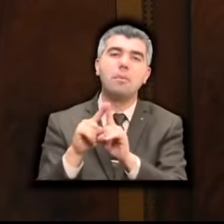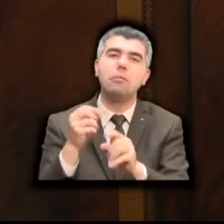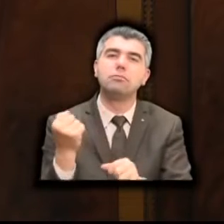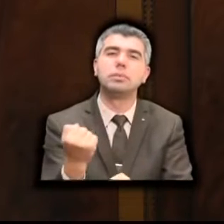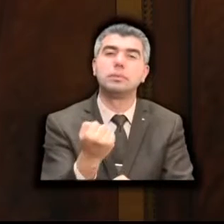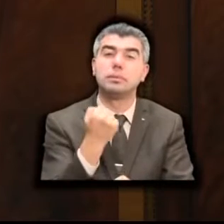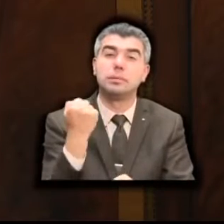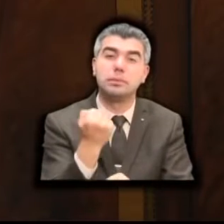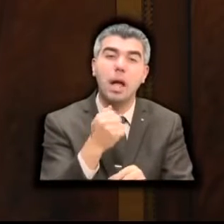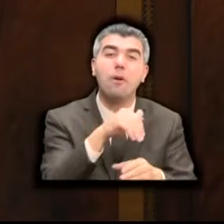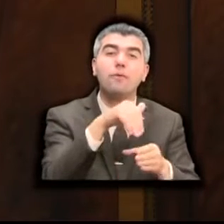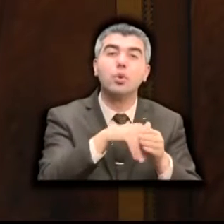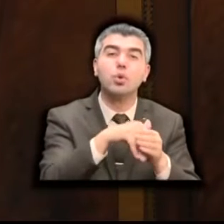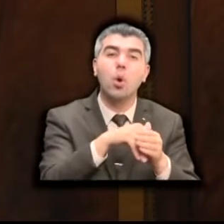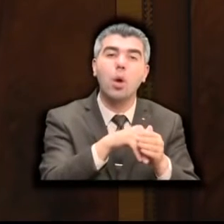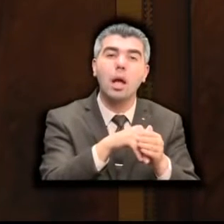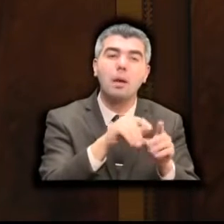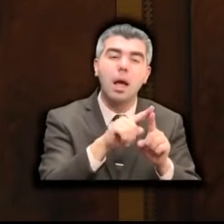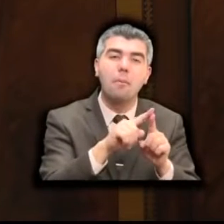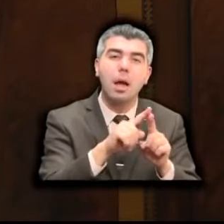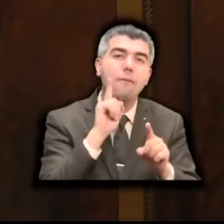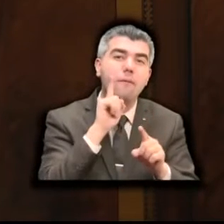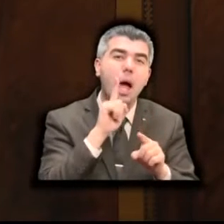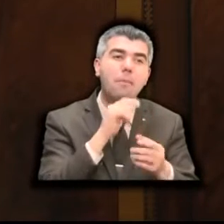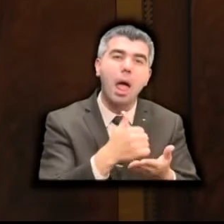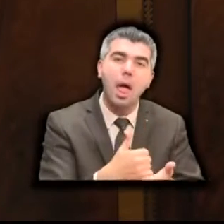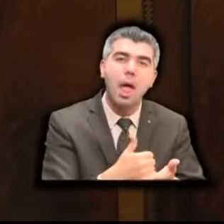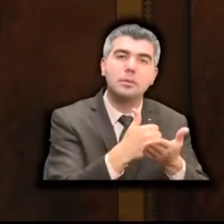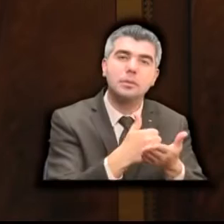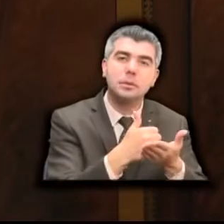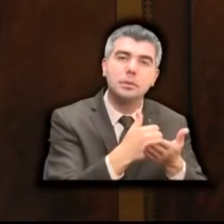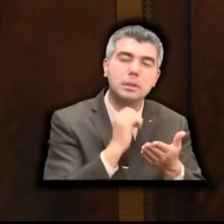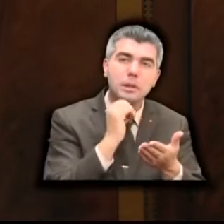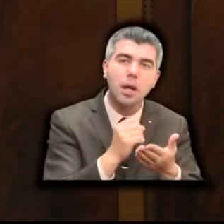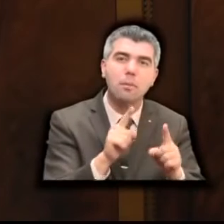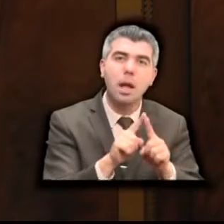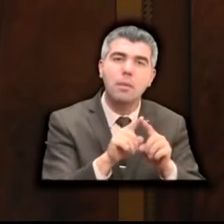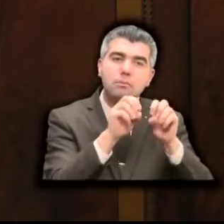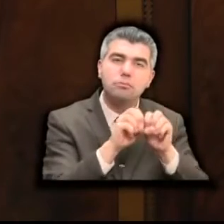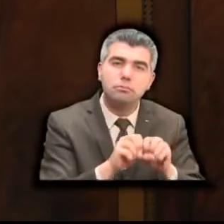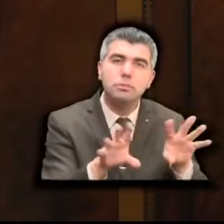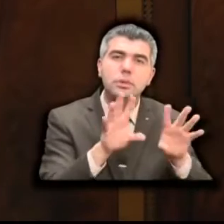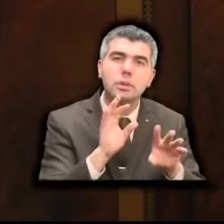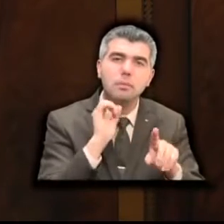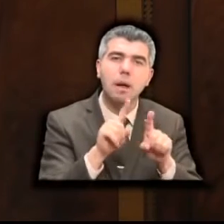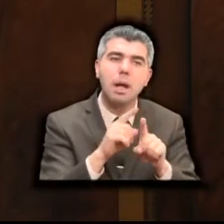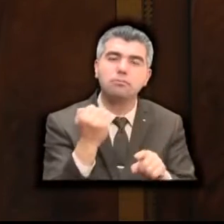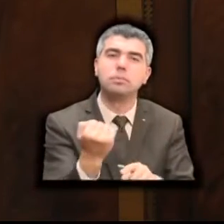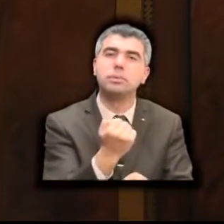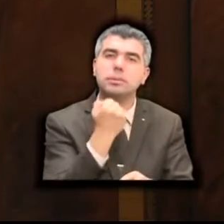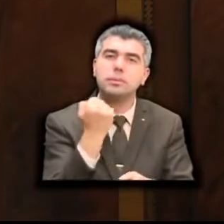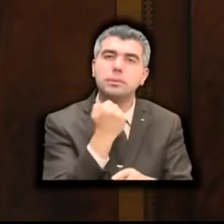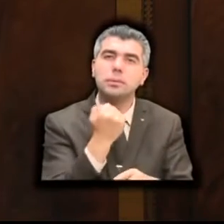من صندوق التماسك الاجتماعي؟ من عطل صدور القوانين المتعلقة بالتغطية الصحية والاجتماعية للمستقلين؟ ومن يعطل